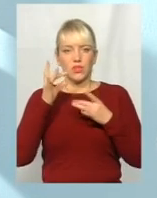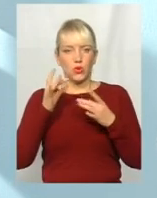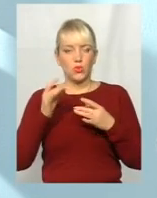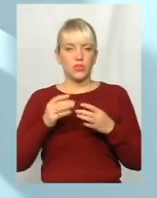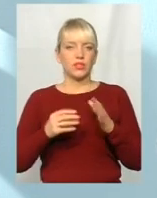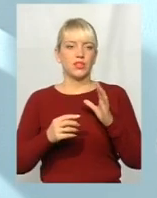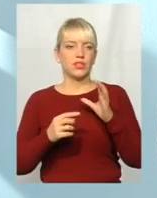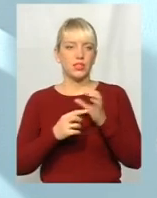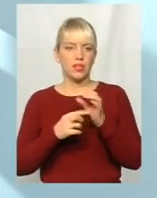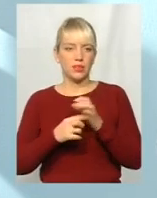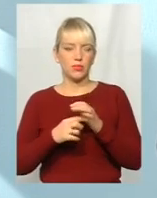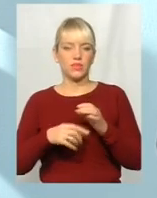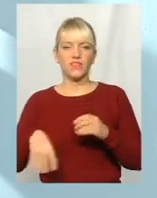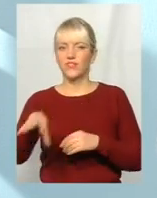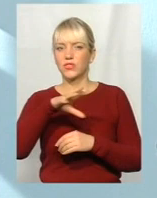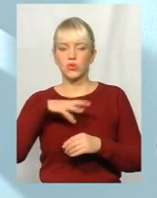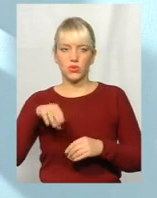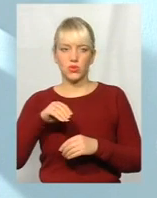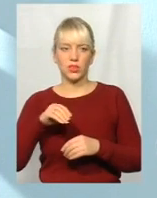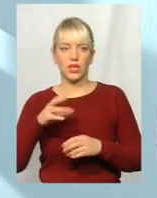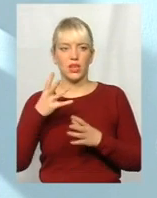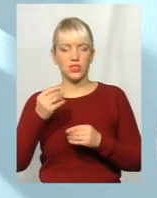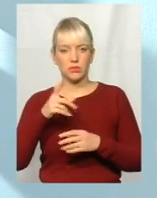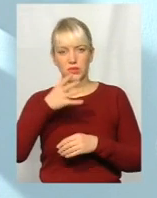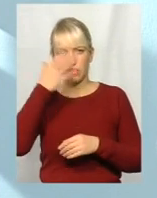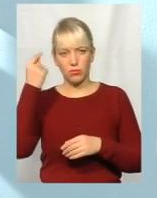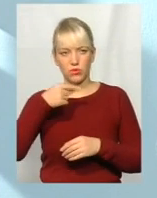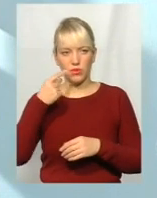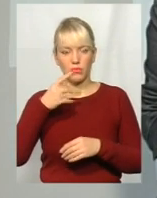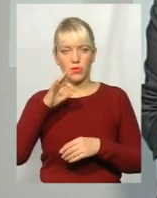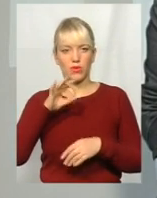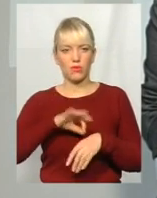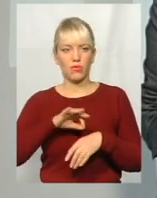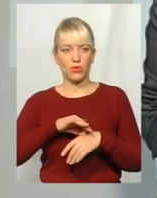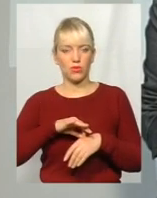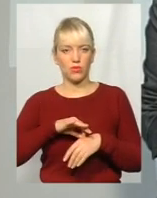однозначно кругом і всюди. А ще ми ж забули про синдром хворого